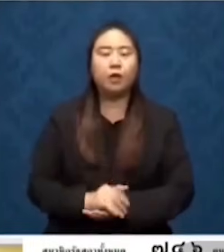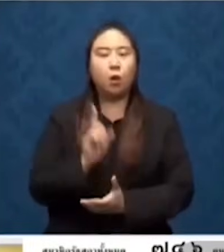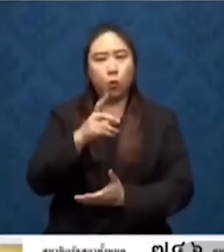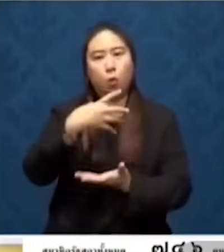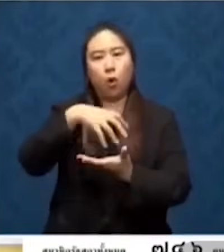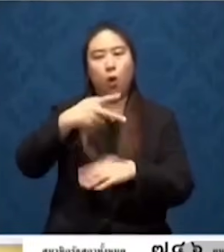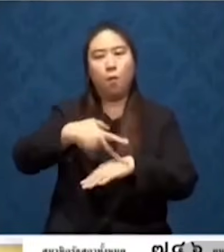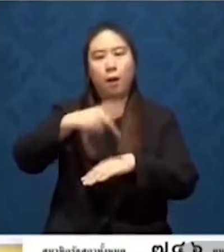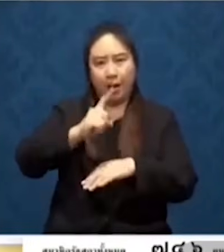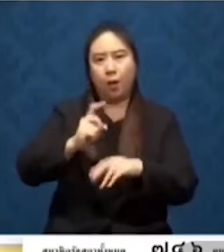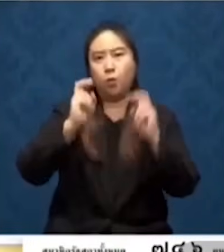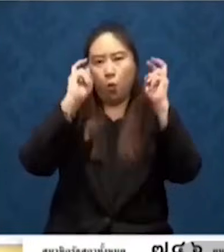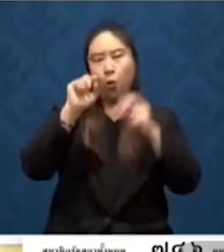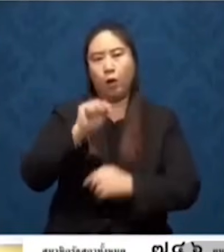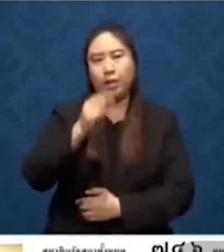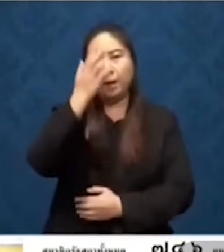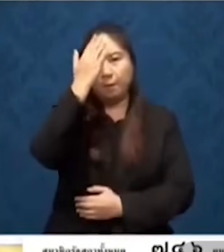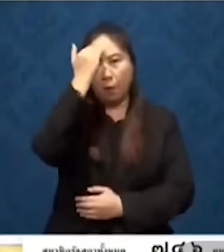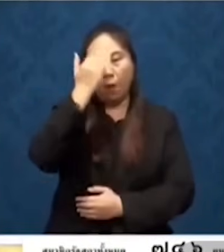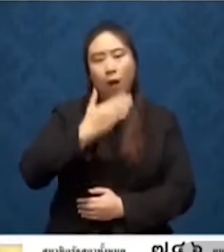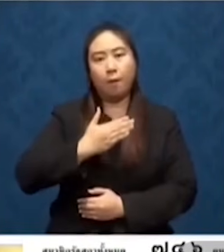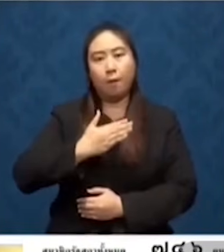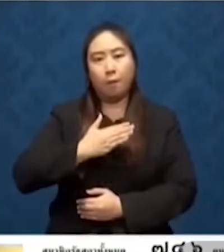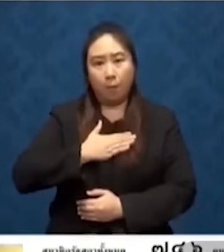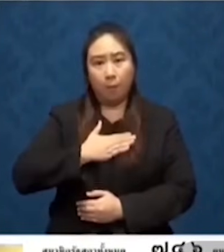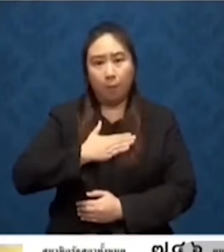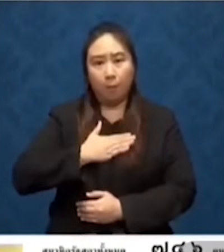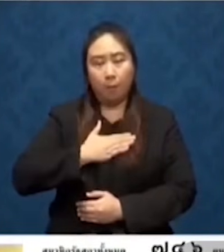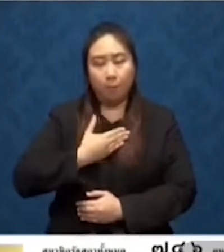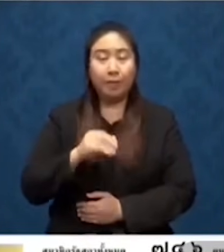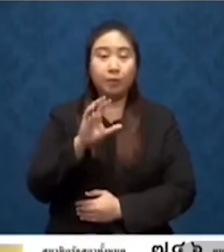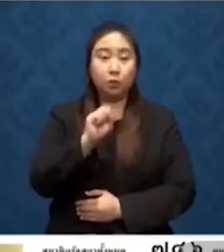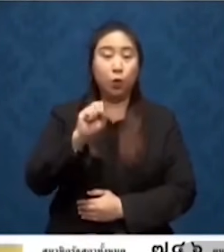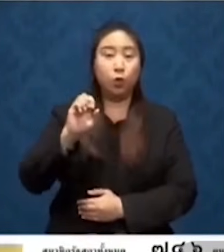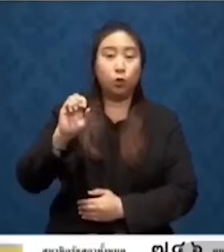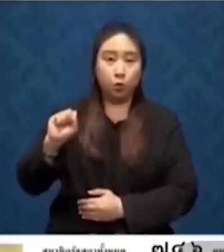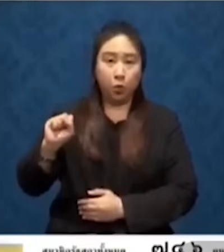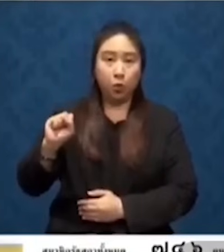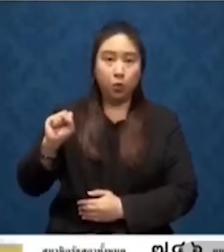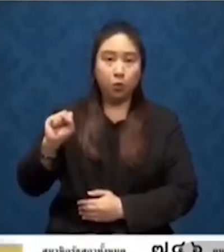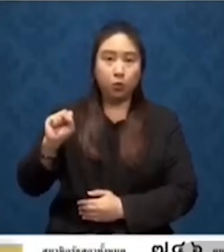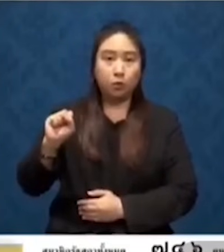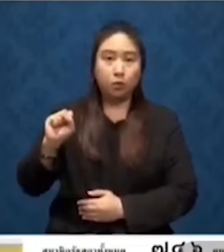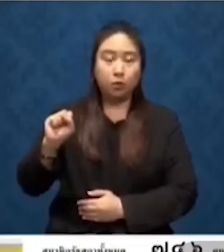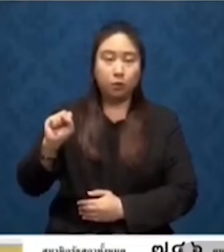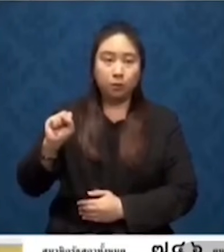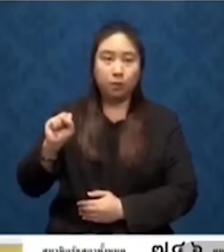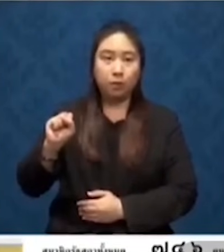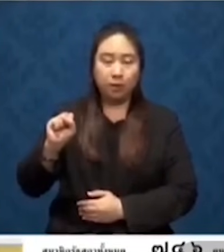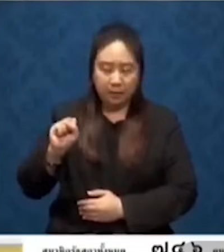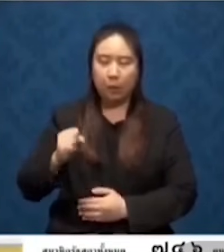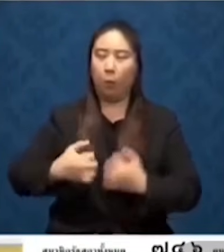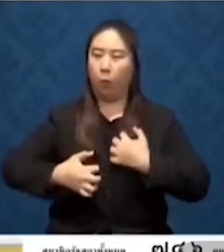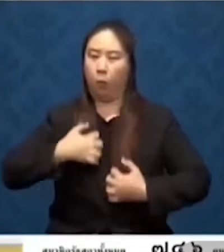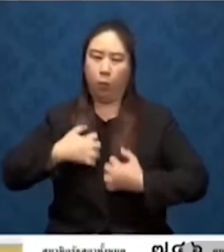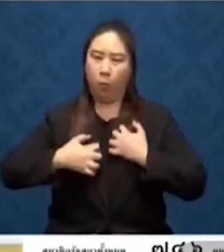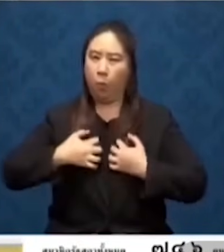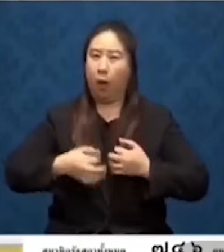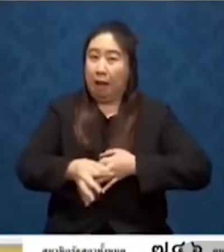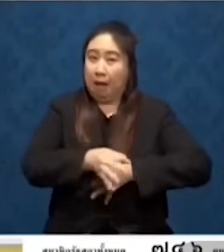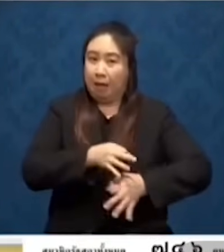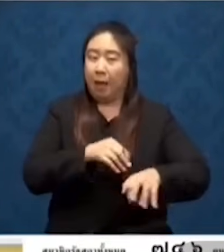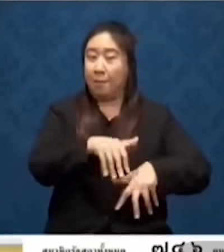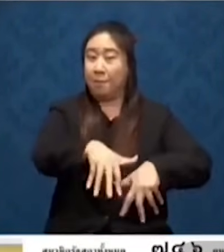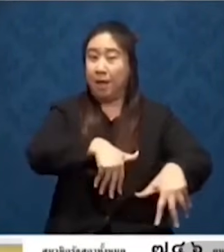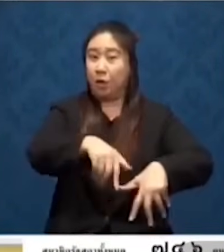ะผมเป็นหนึ่งในส.ส.ที่ทุกร้อนแทนชาวบ้านเมื่อ